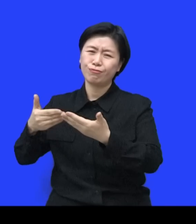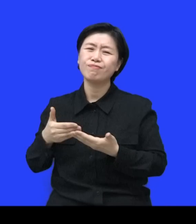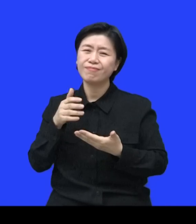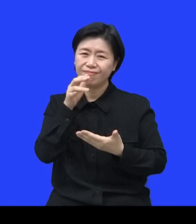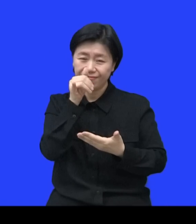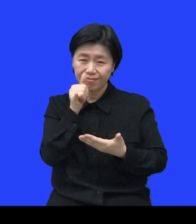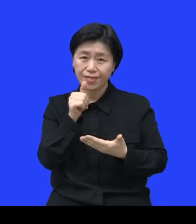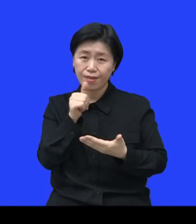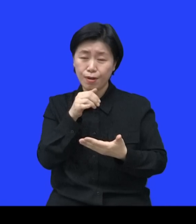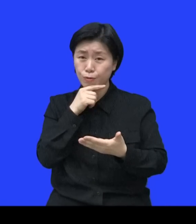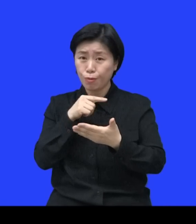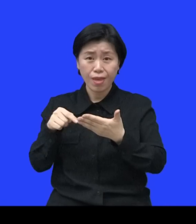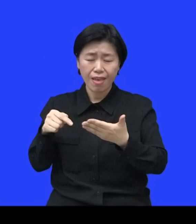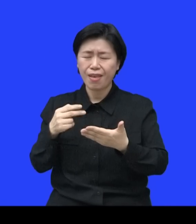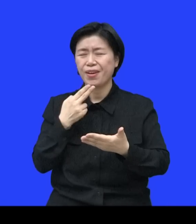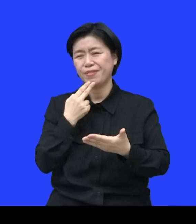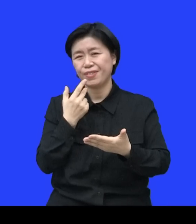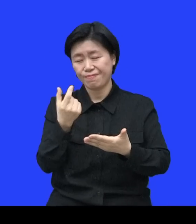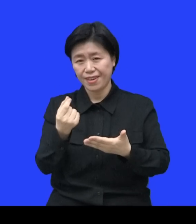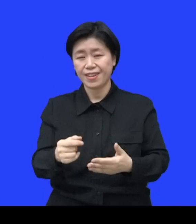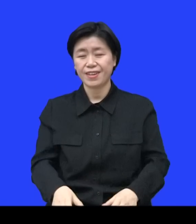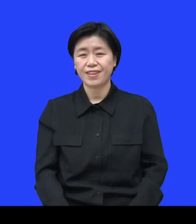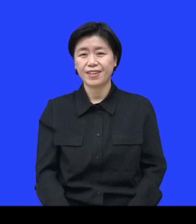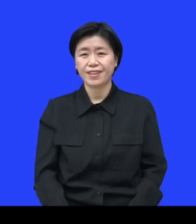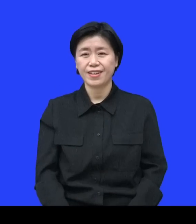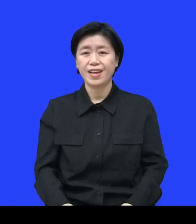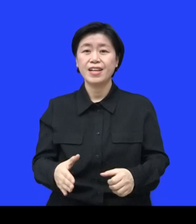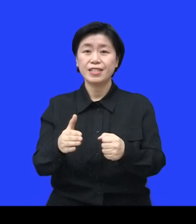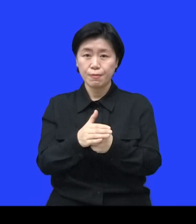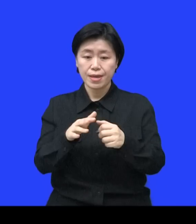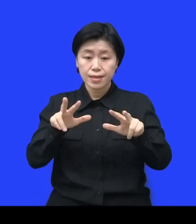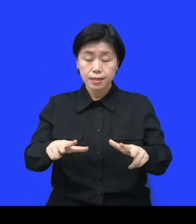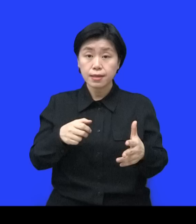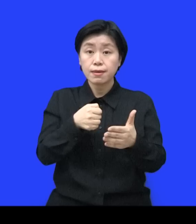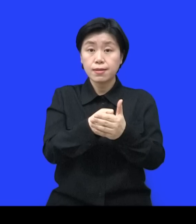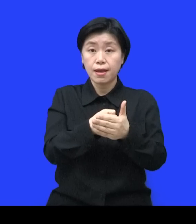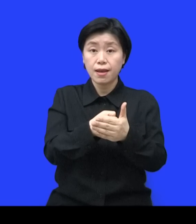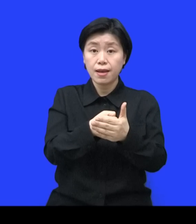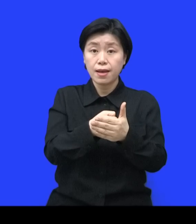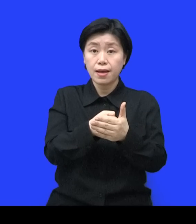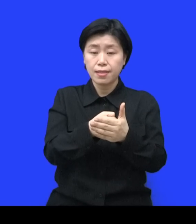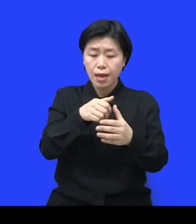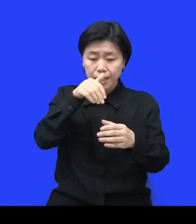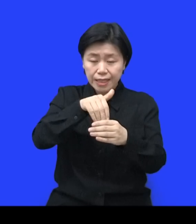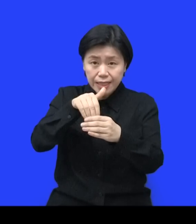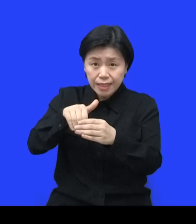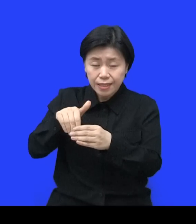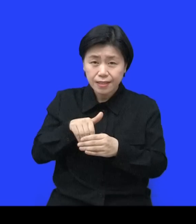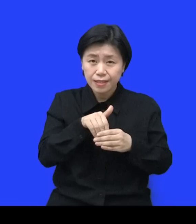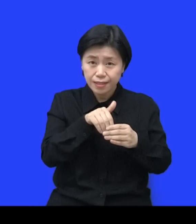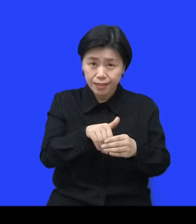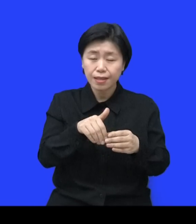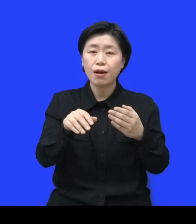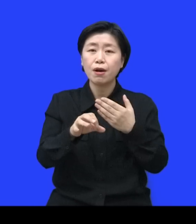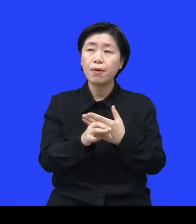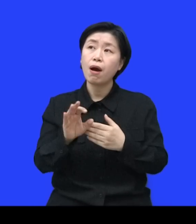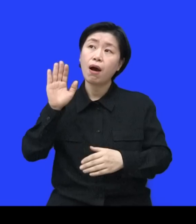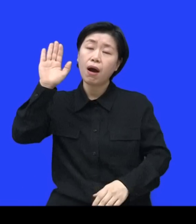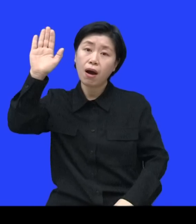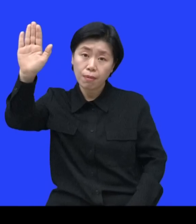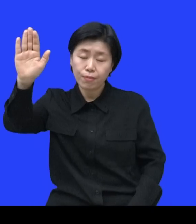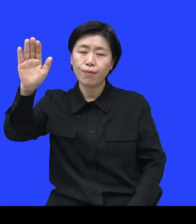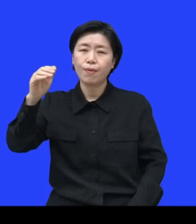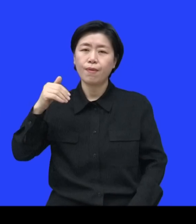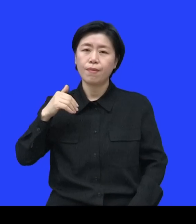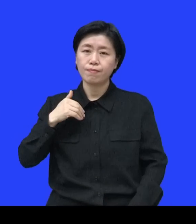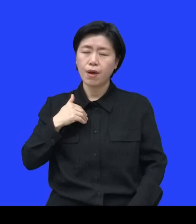깊이 다가왔고 정말 그 결단이 씨앗이라는 것도 내가 많이 뿌려야지 하나님께서